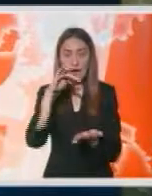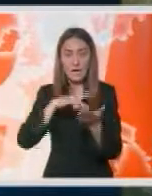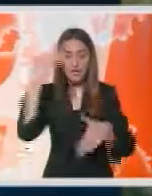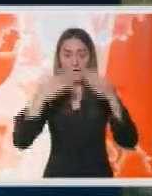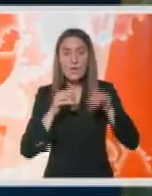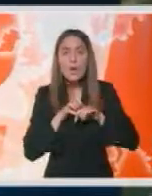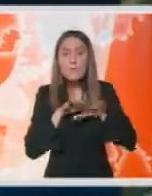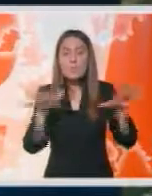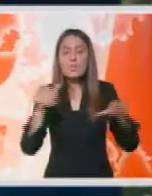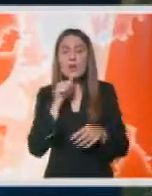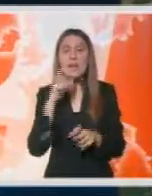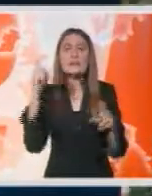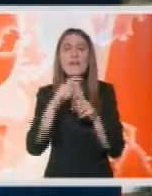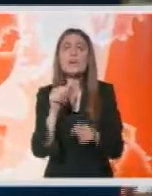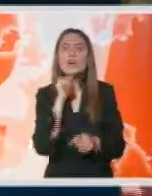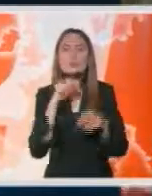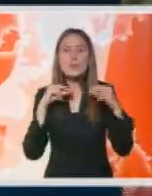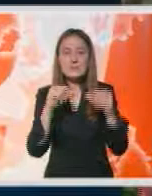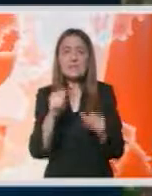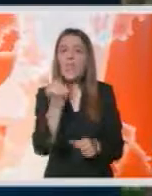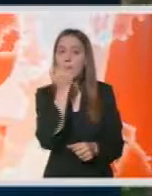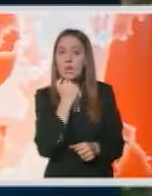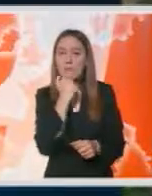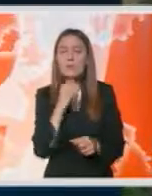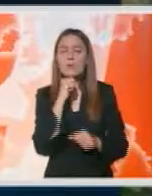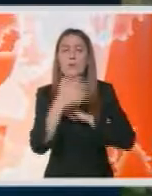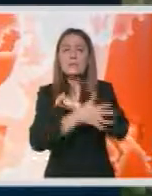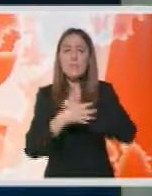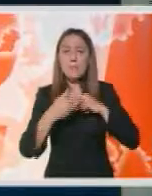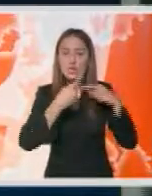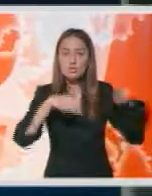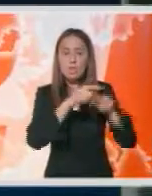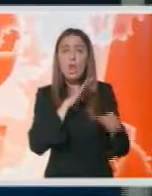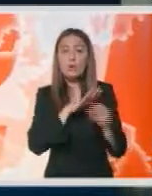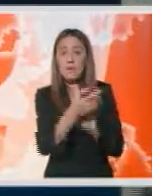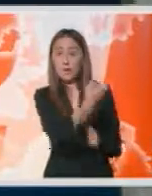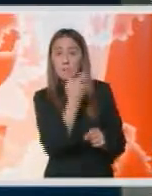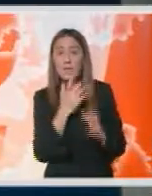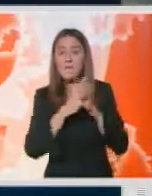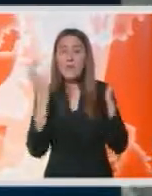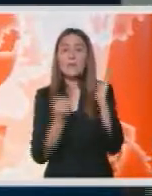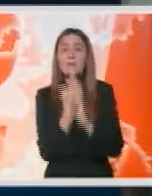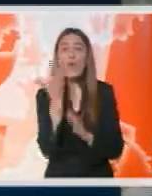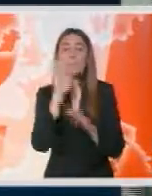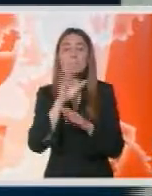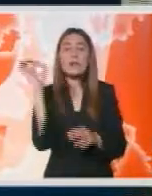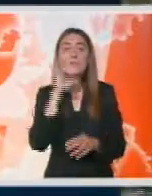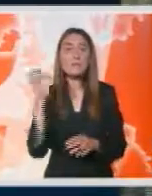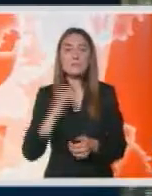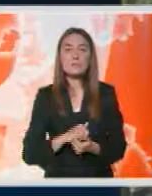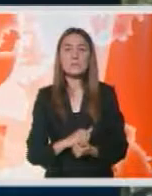prestonici proširila i na severoistok zemlje, poljoprivrednu i siromašnu oblast odakle potiče veliki broj pristalica